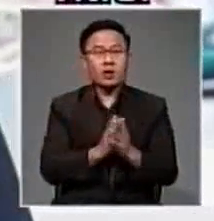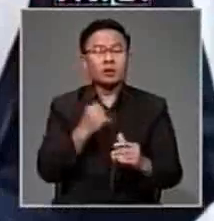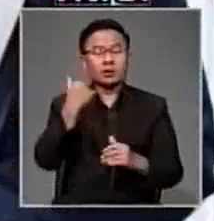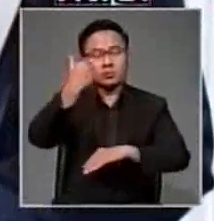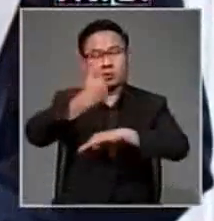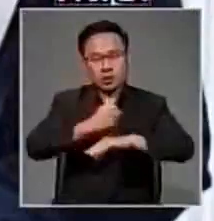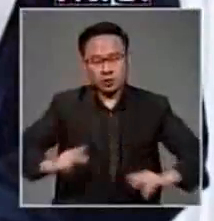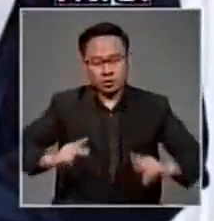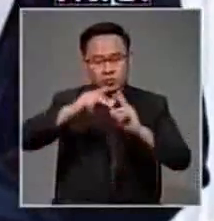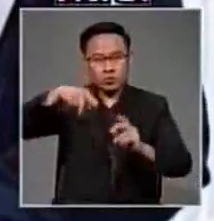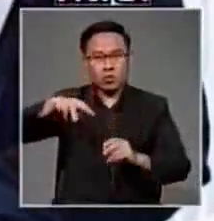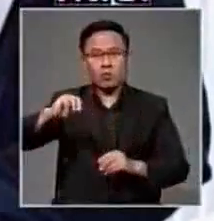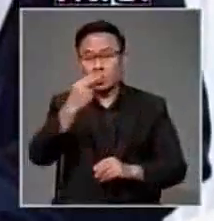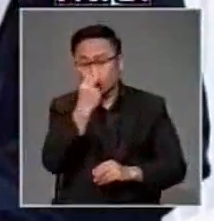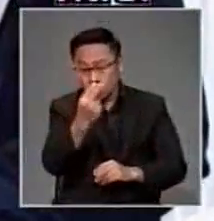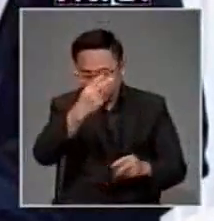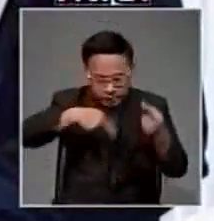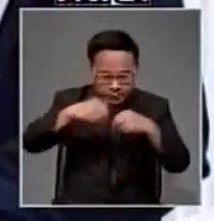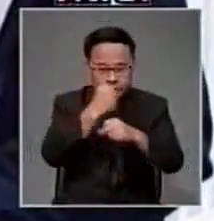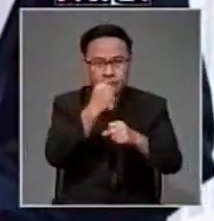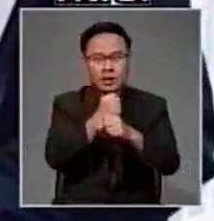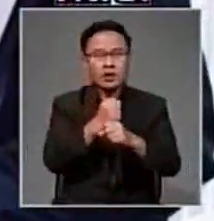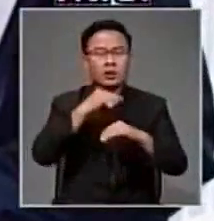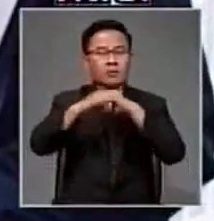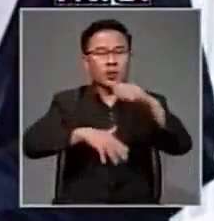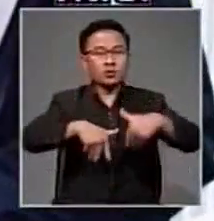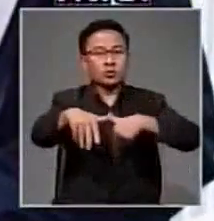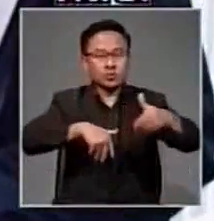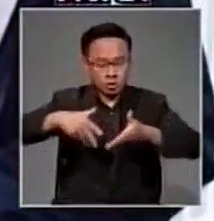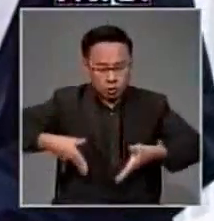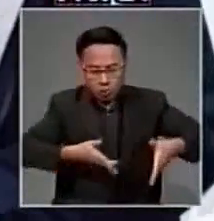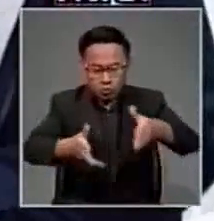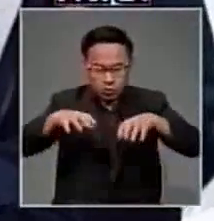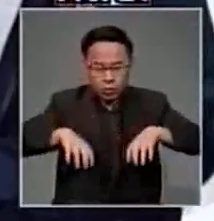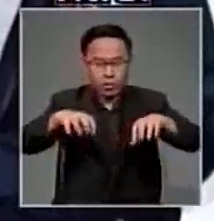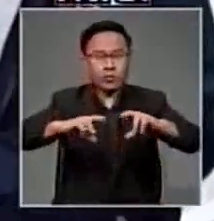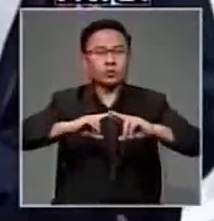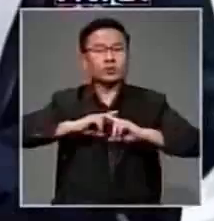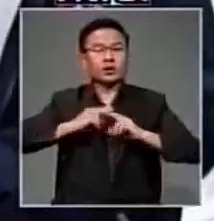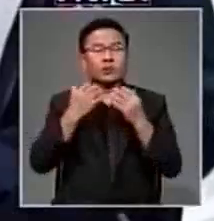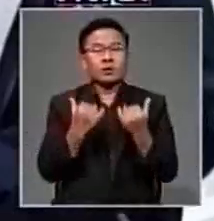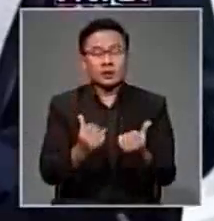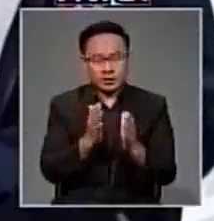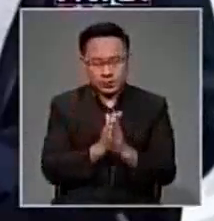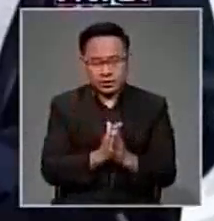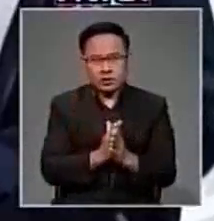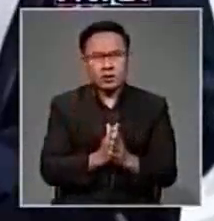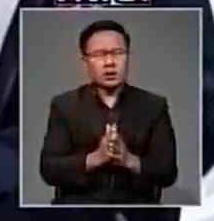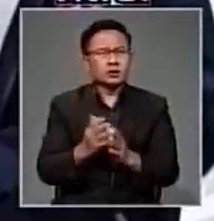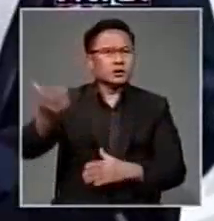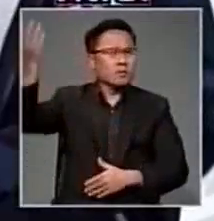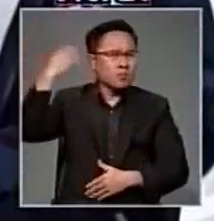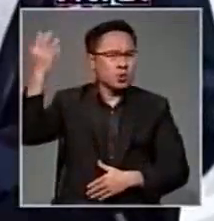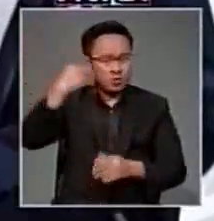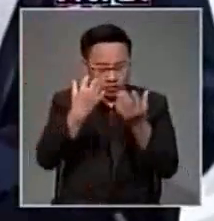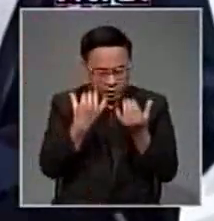านรัฐมนตรี ค่ ะวันนี้เนี่ยท่านรัฐมนตรีลงพื้นที่มาติดตามเรื่องของนโยบายในการที่จะพัฒนาชุมชนริมคลองด้วยตนเองด้ว